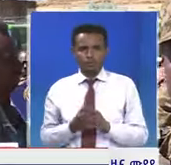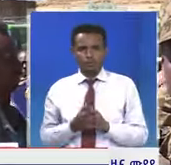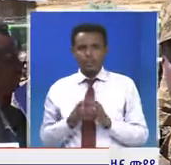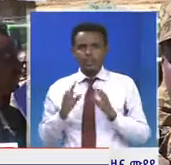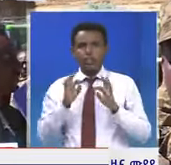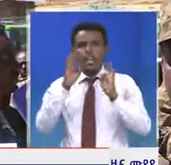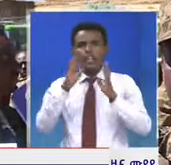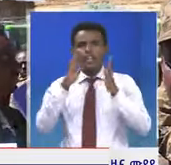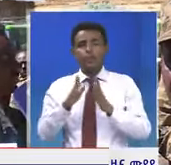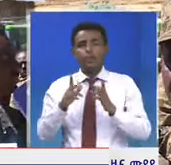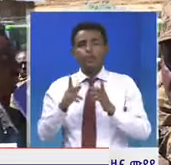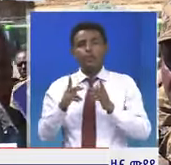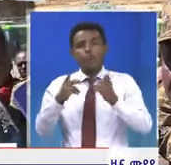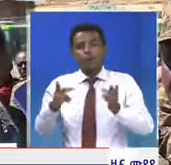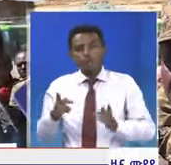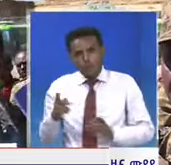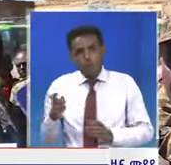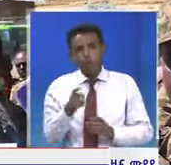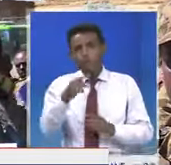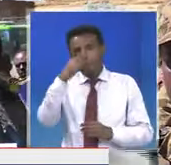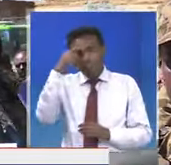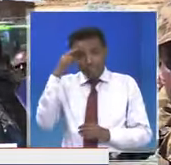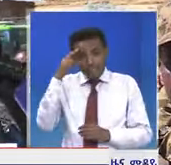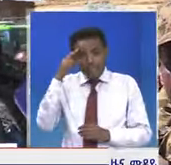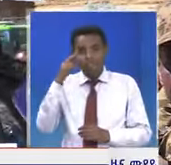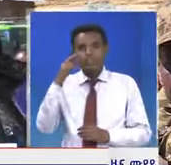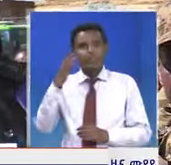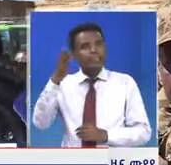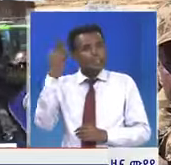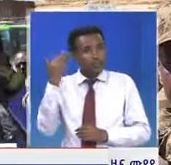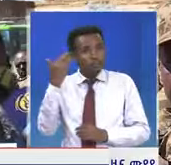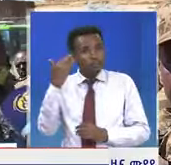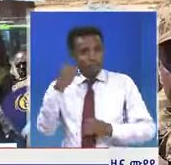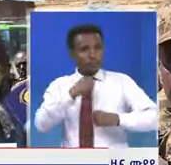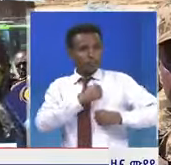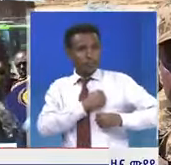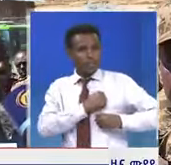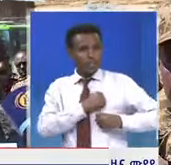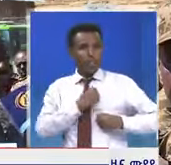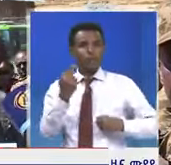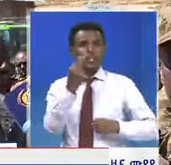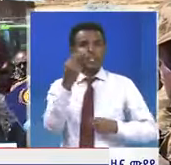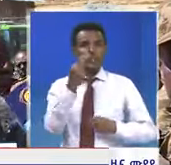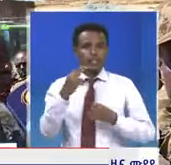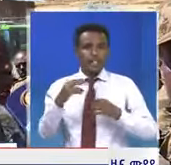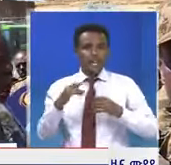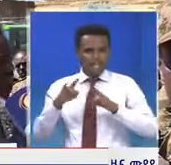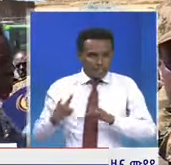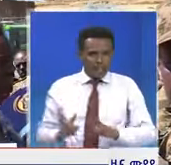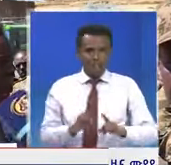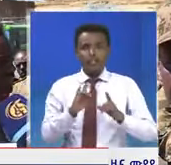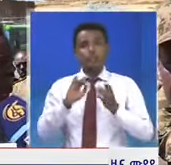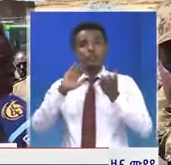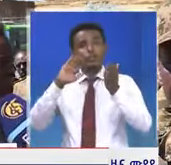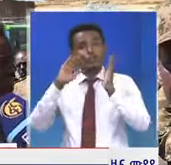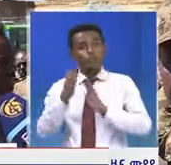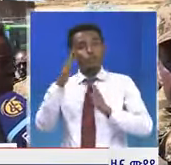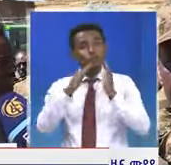ታሪካዊ ቦታ የሆነበት ምክንያት ቅድም እንዳልኩት ወታደራዊ ጠቀሜታ ያለው ስትራቴጂክ ቦታ ከመሆኑ